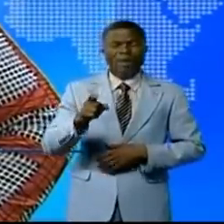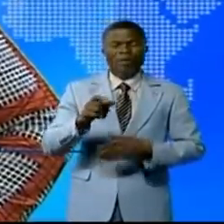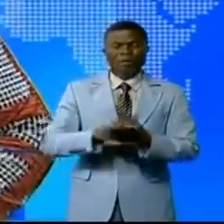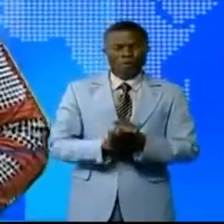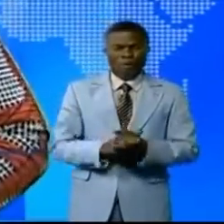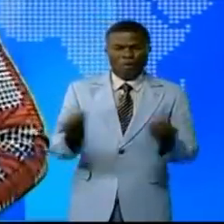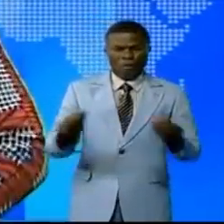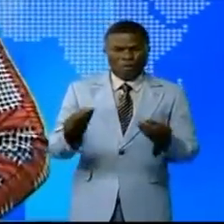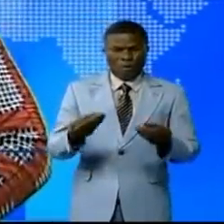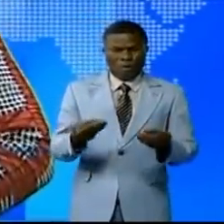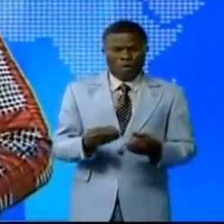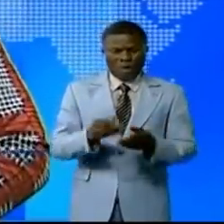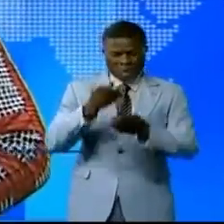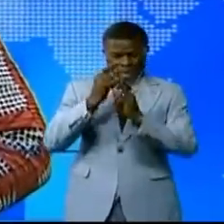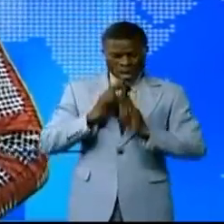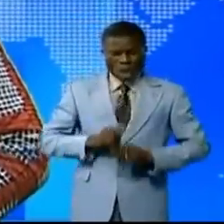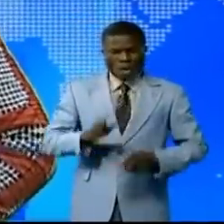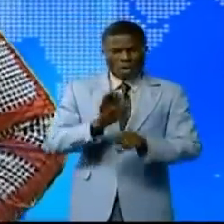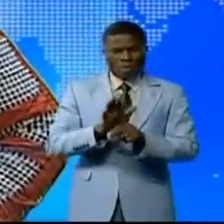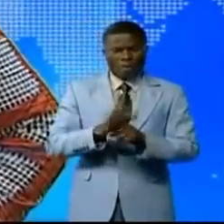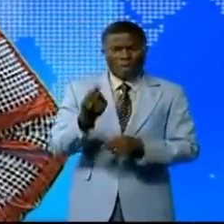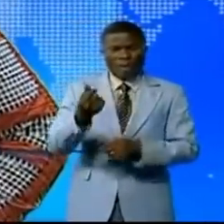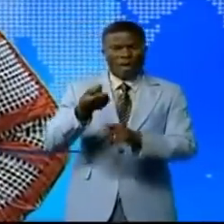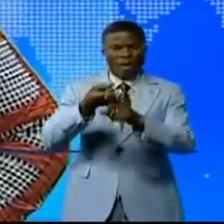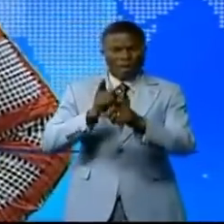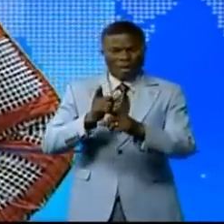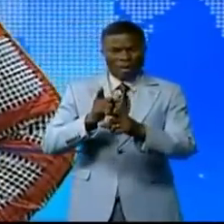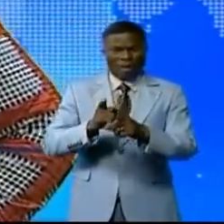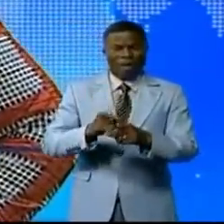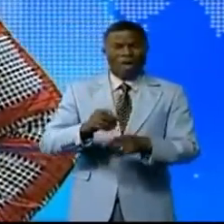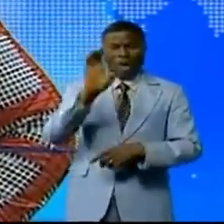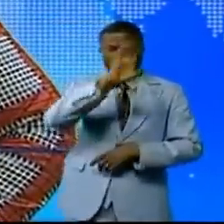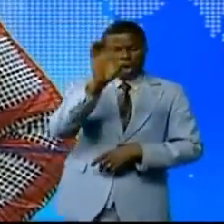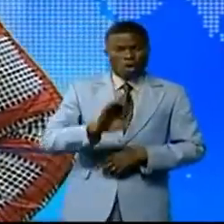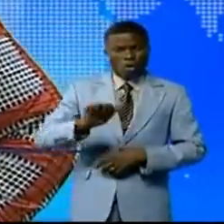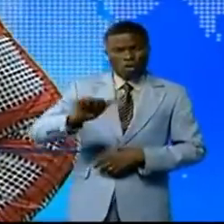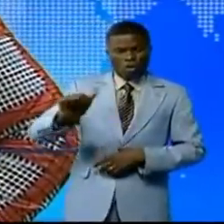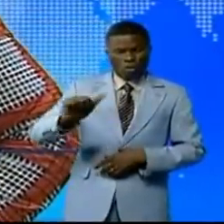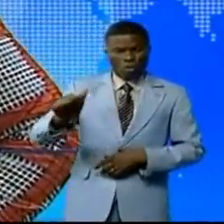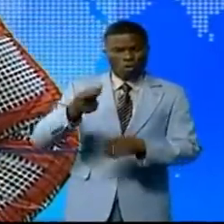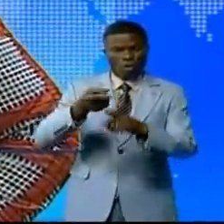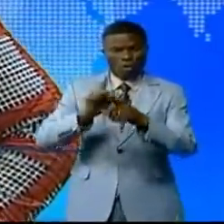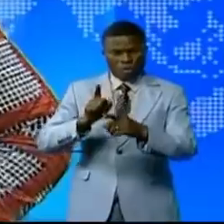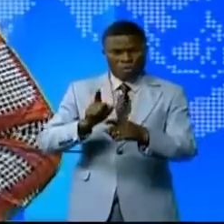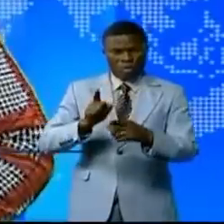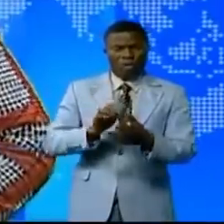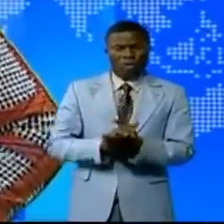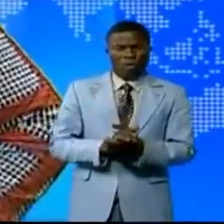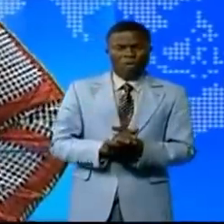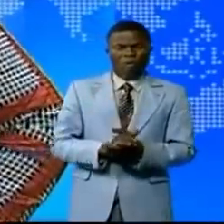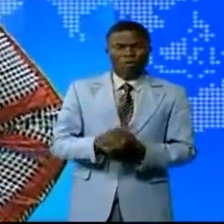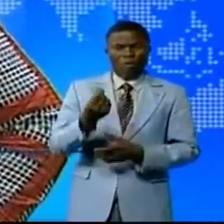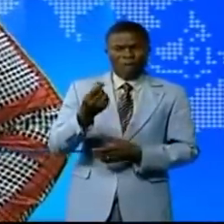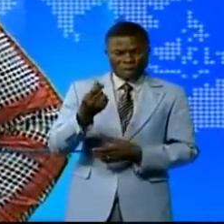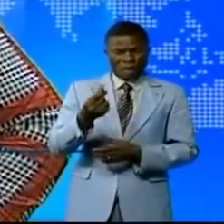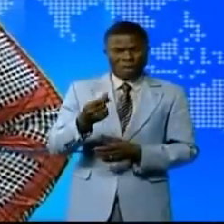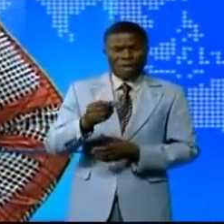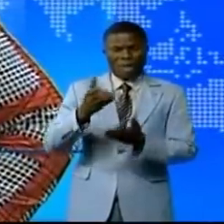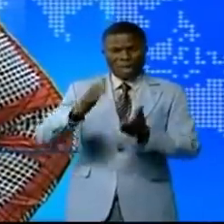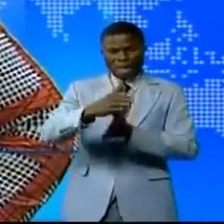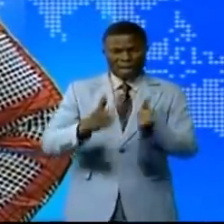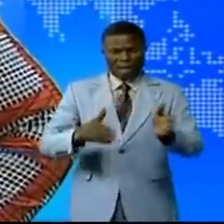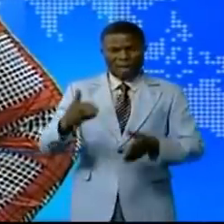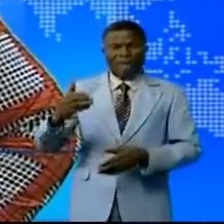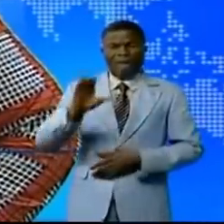fait peau neuve grâce au financement de la municipalité tirée de la redevance minière. C'est un